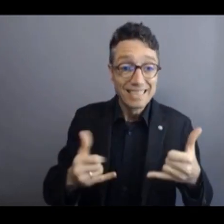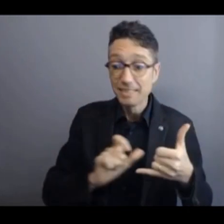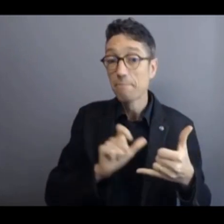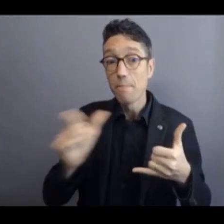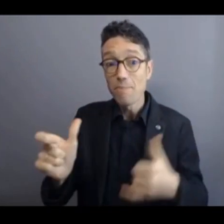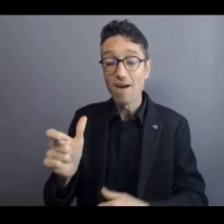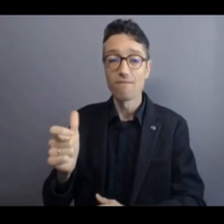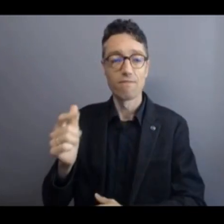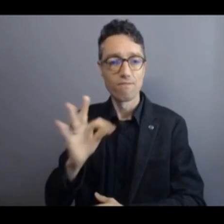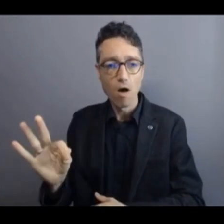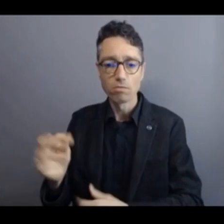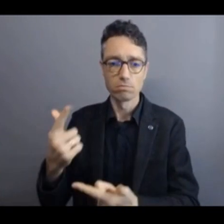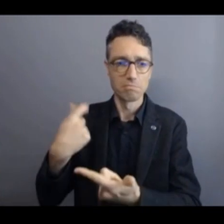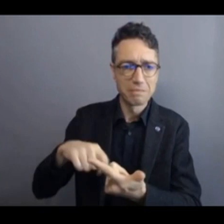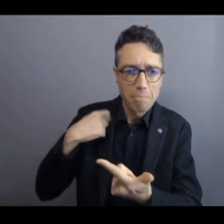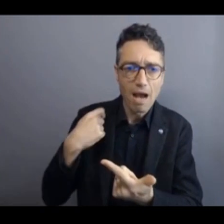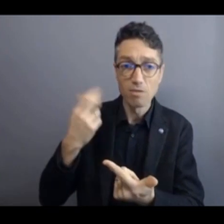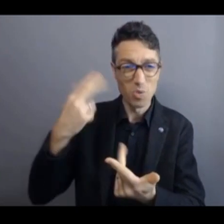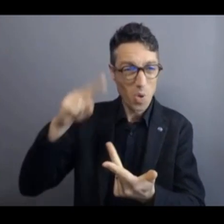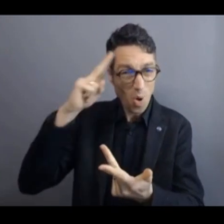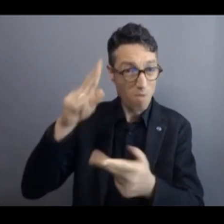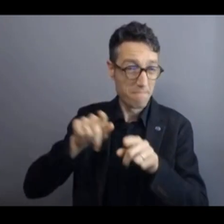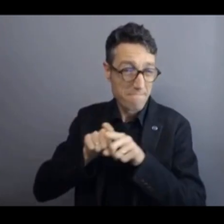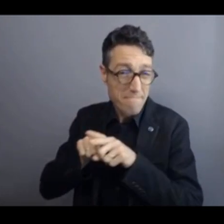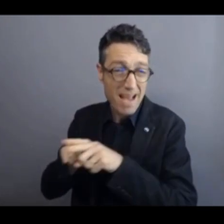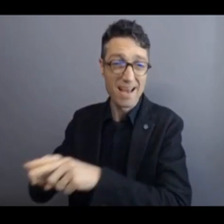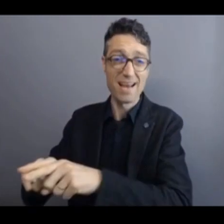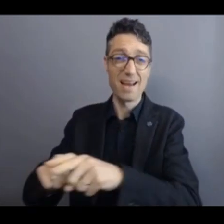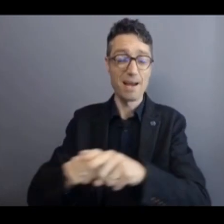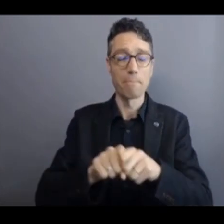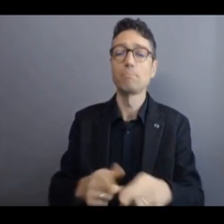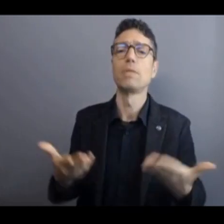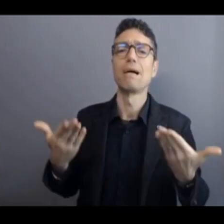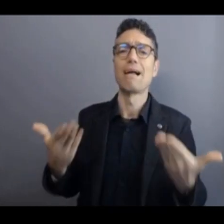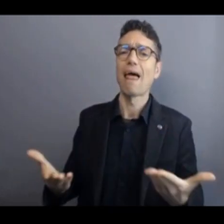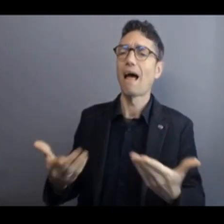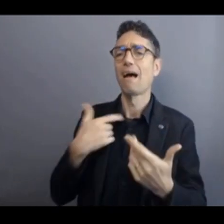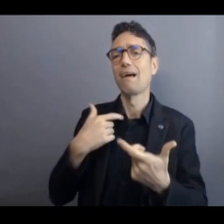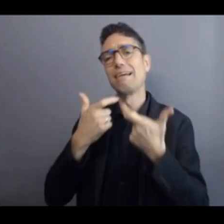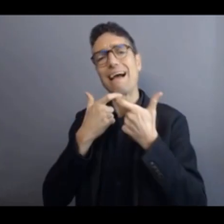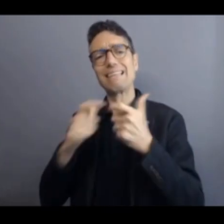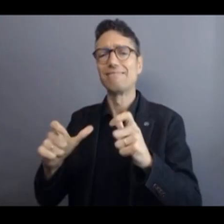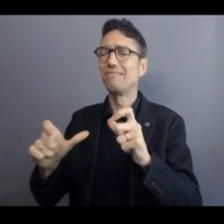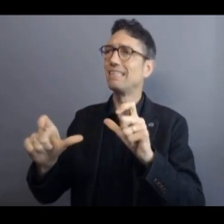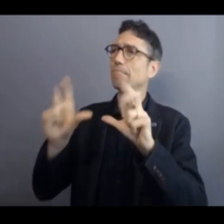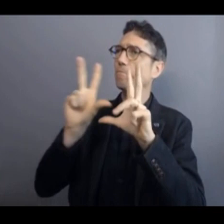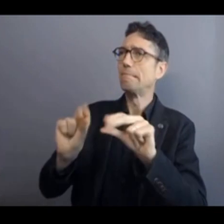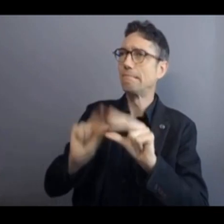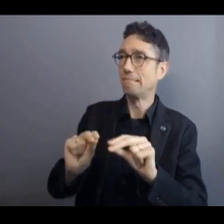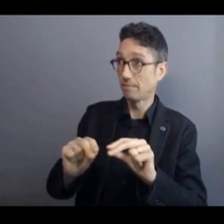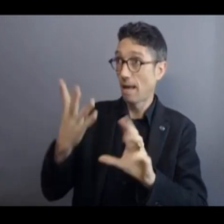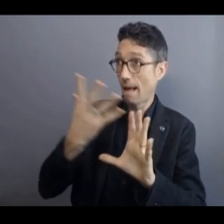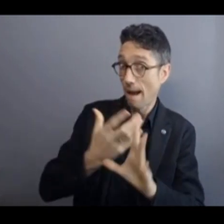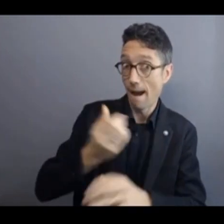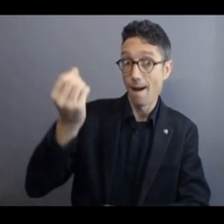fait en France pour harmoniser la donnée d'accessibilité, la manière de décrire l'accessibilité, elle a été reprise à l'échelle européenne et maintenant elle s'impose à l'échelle